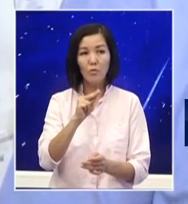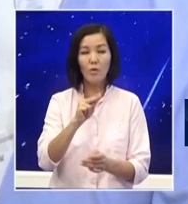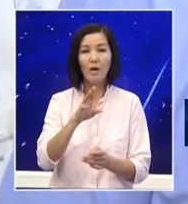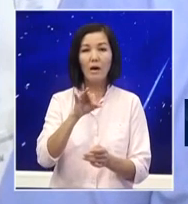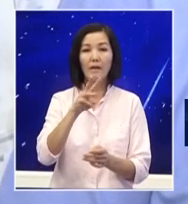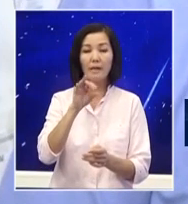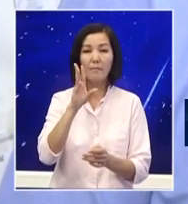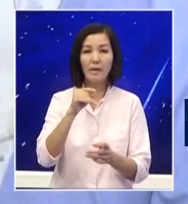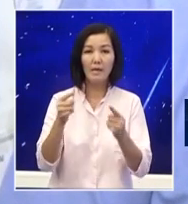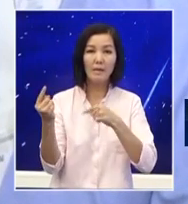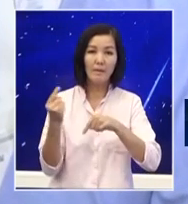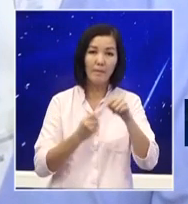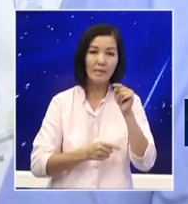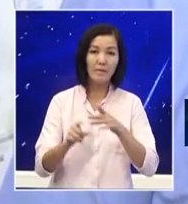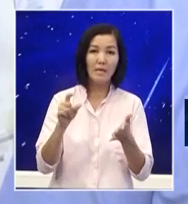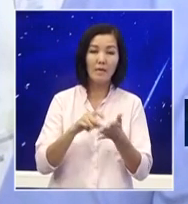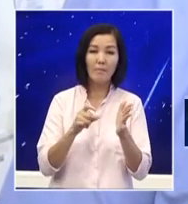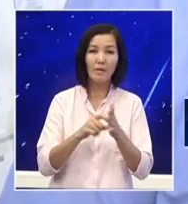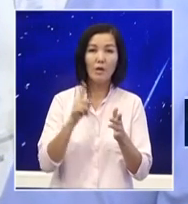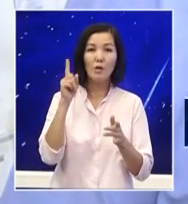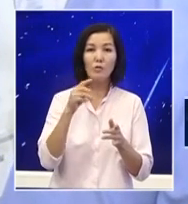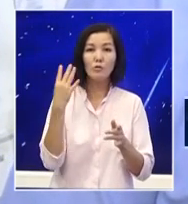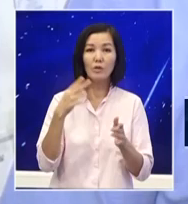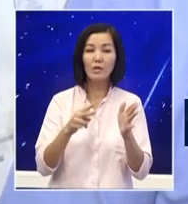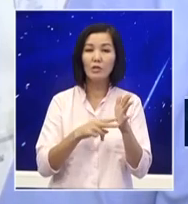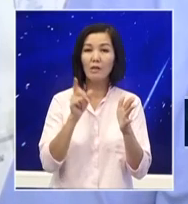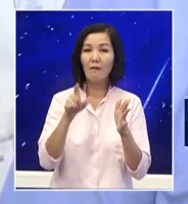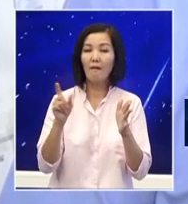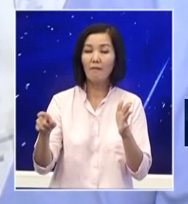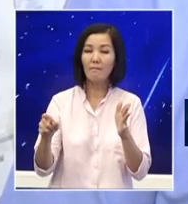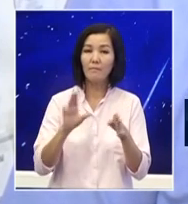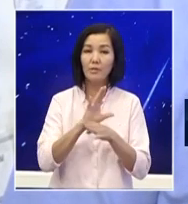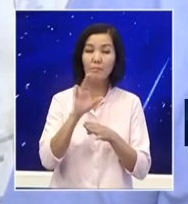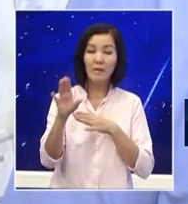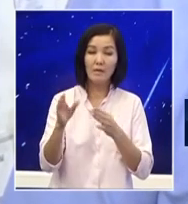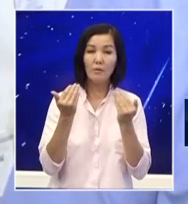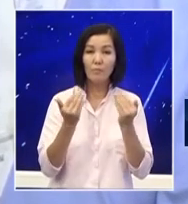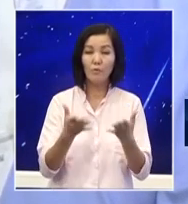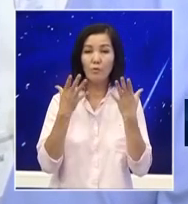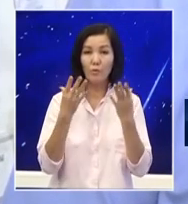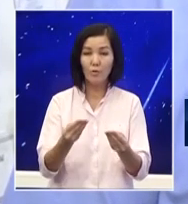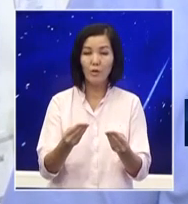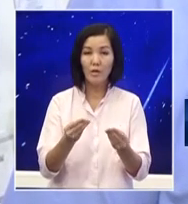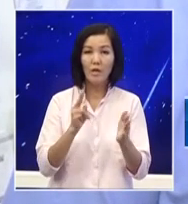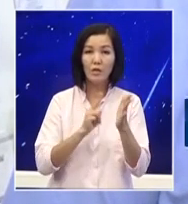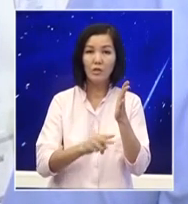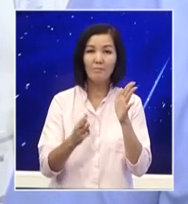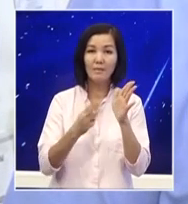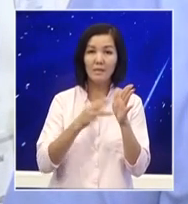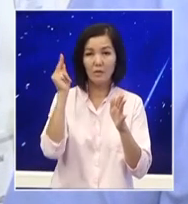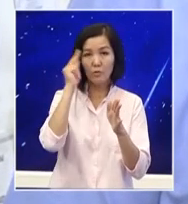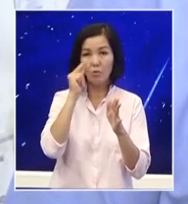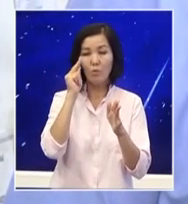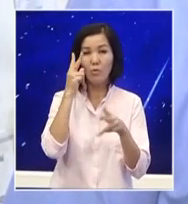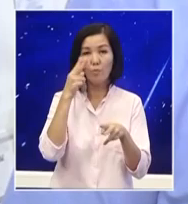Атамекен кәсіпкерлік палатасына 147 адам жіберілді. Бүгінгі күні 78 адам